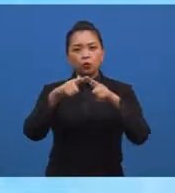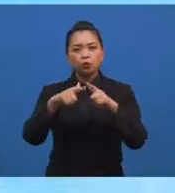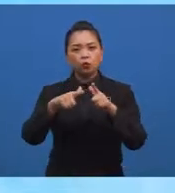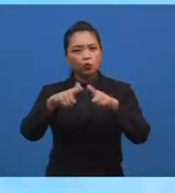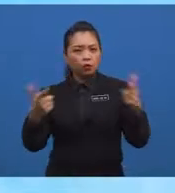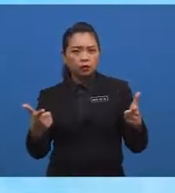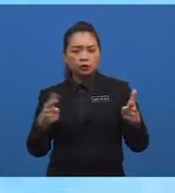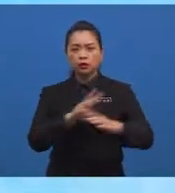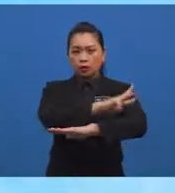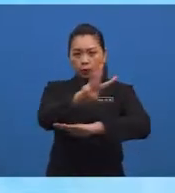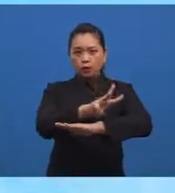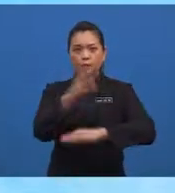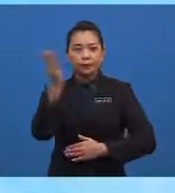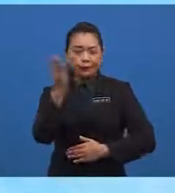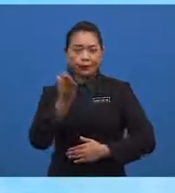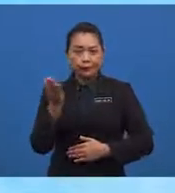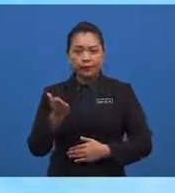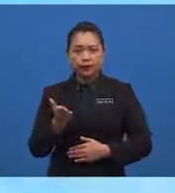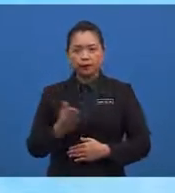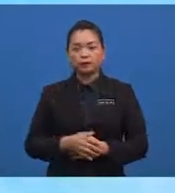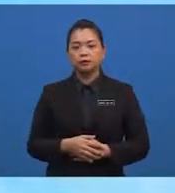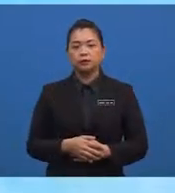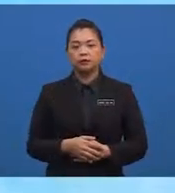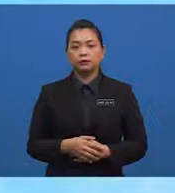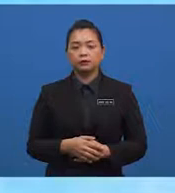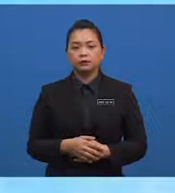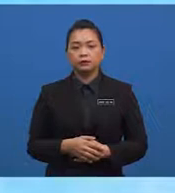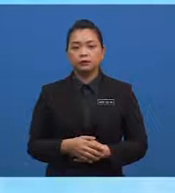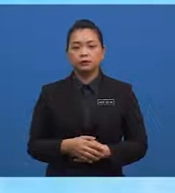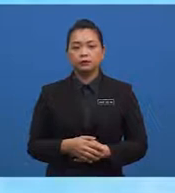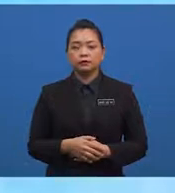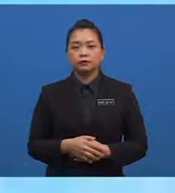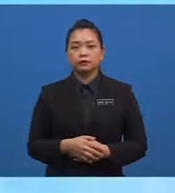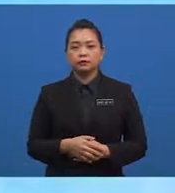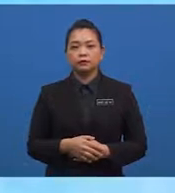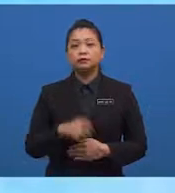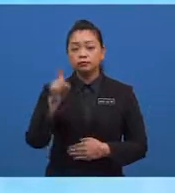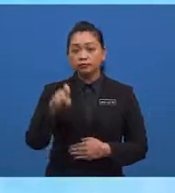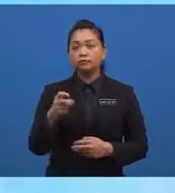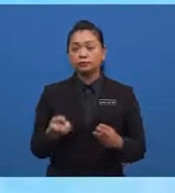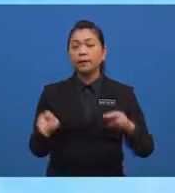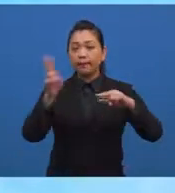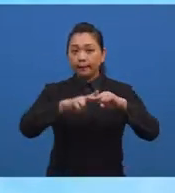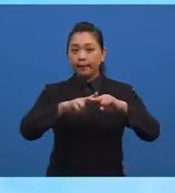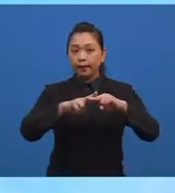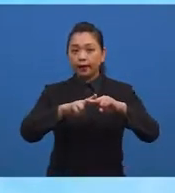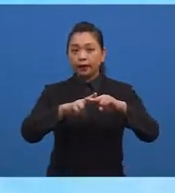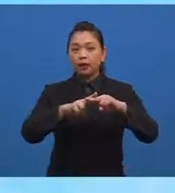iaitu luas rajah A tambah luas rajah B.